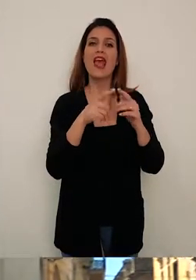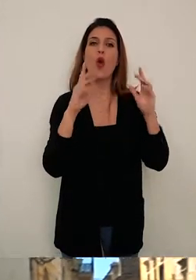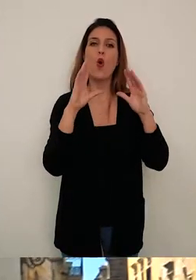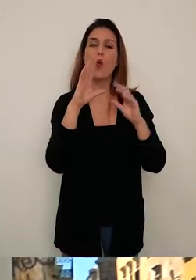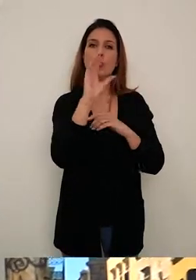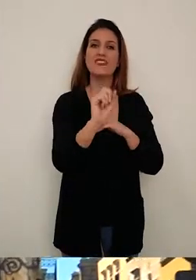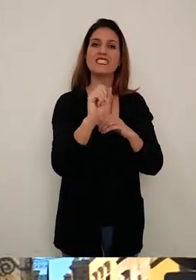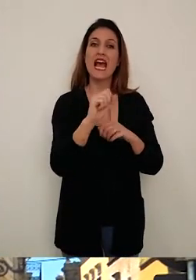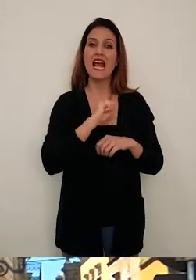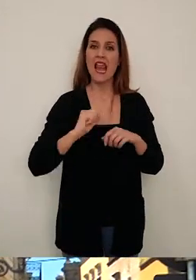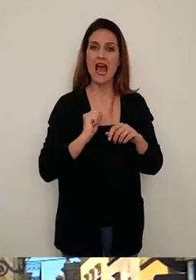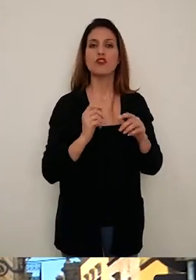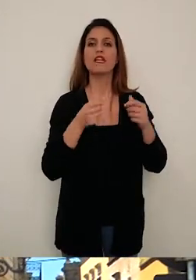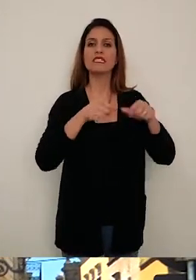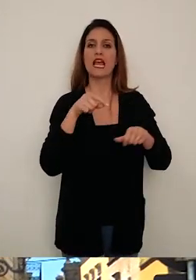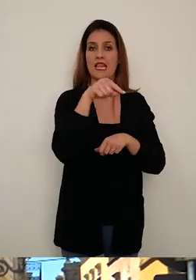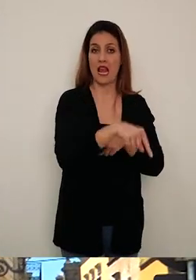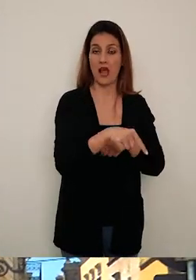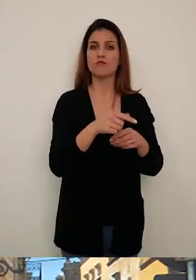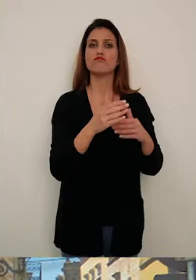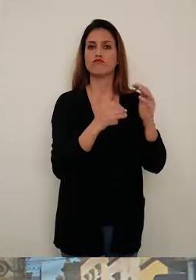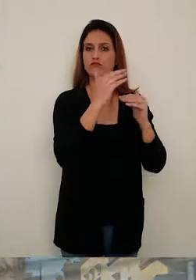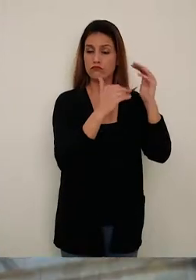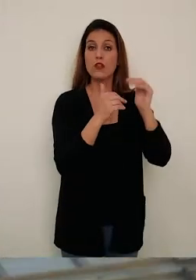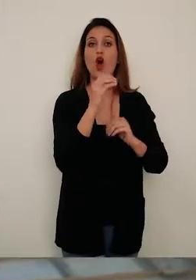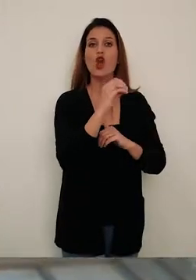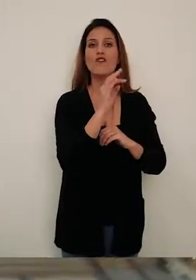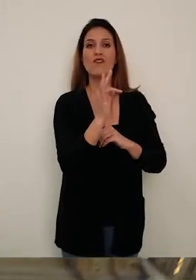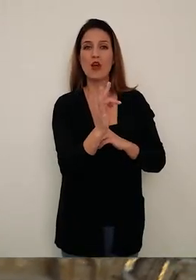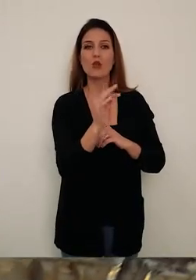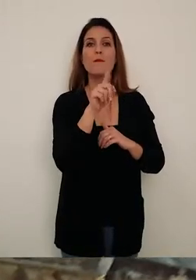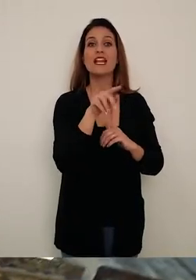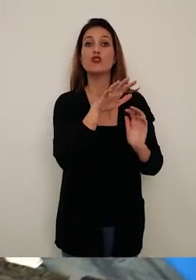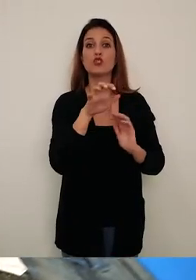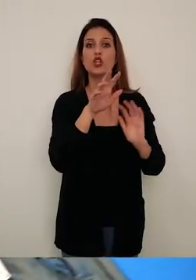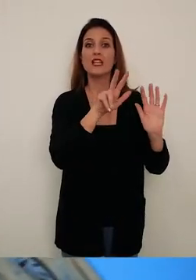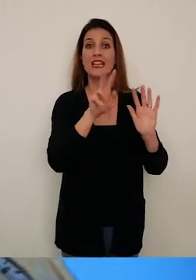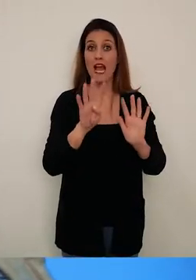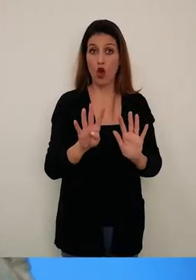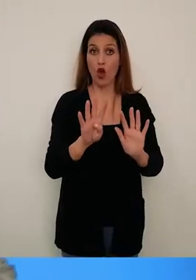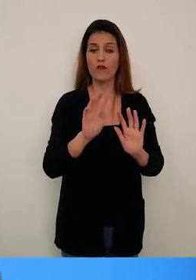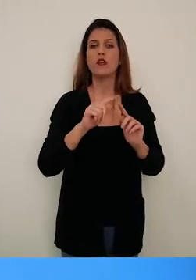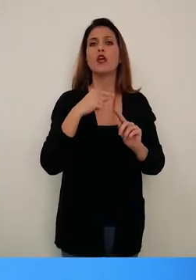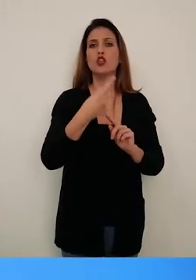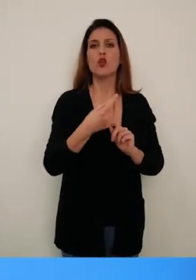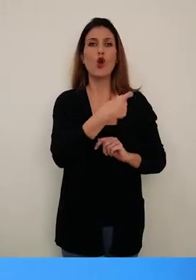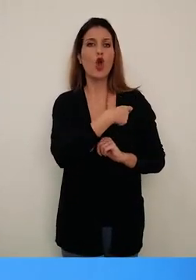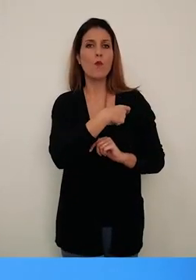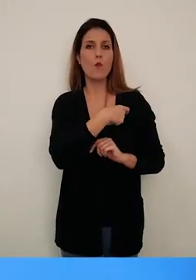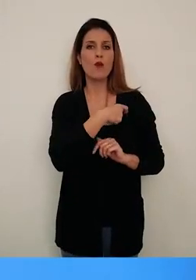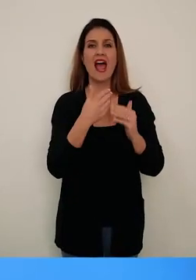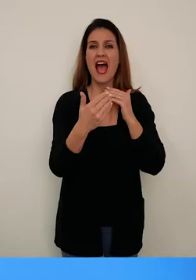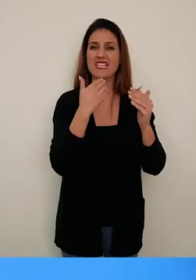Galatone. Venne costruito da Onofrio Fanuli nel 1589 e fu anche la sede dell'assemblea